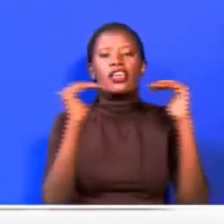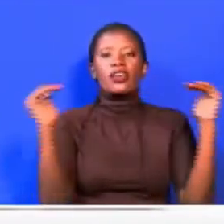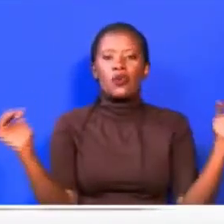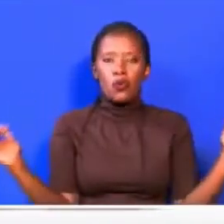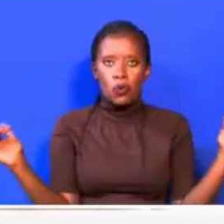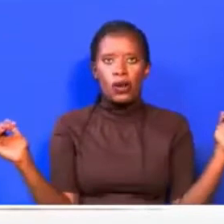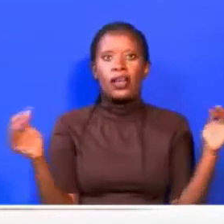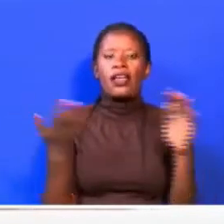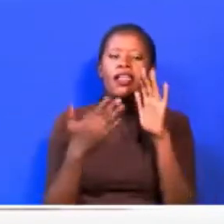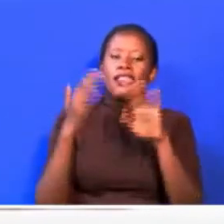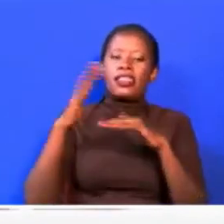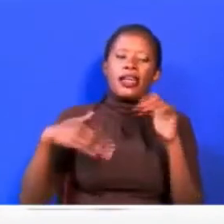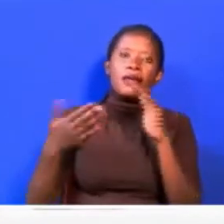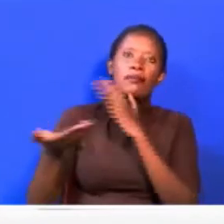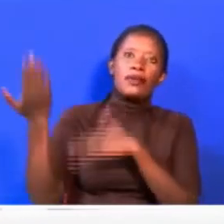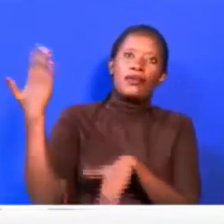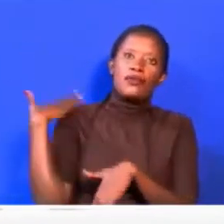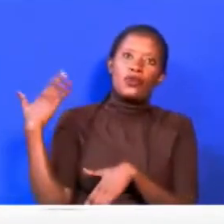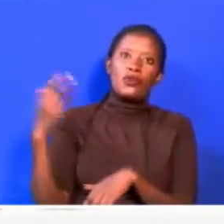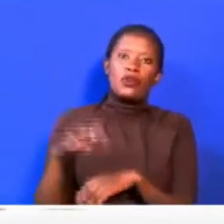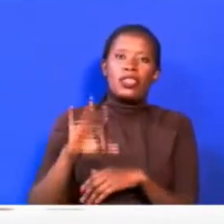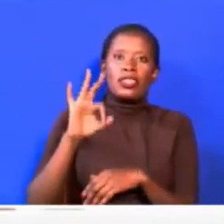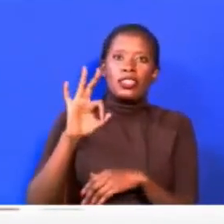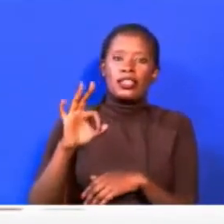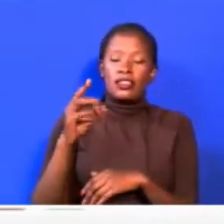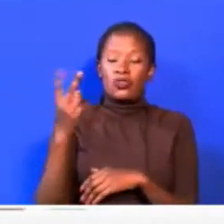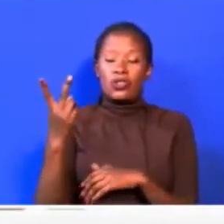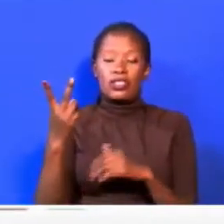hapo awali. Wanafunzi